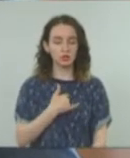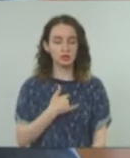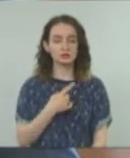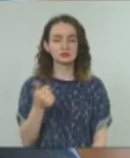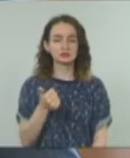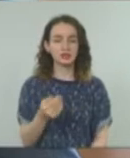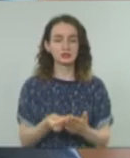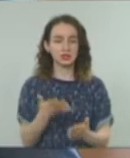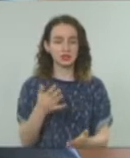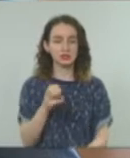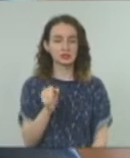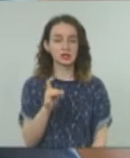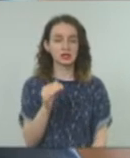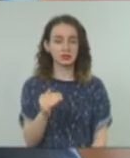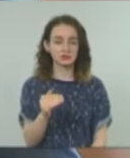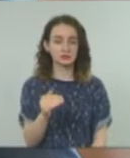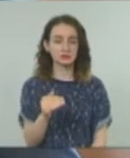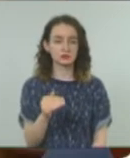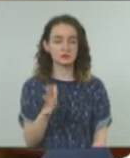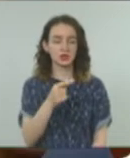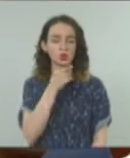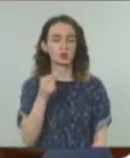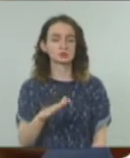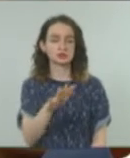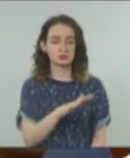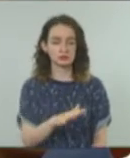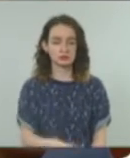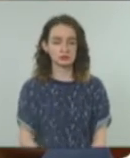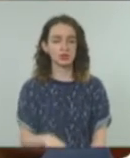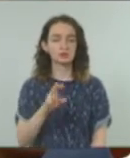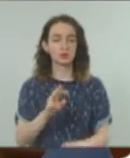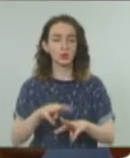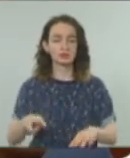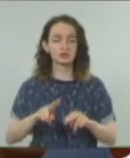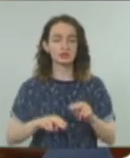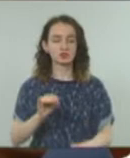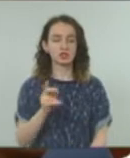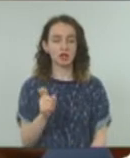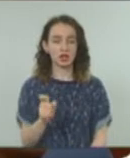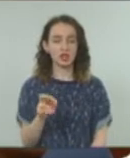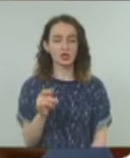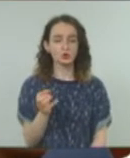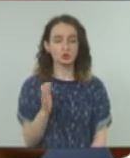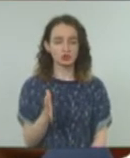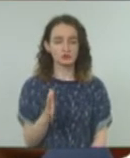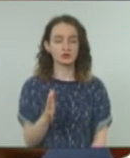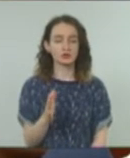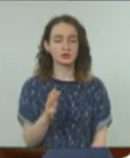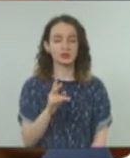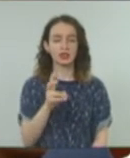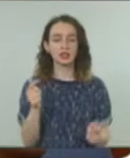самых дорогих энерготарифов в России. Однако здесь министр строительства и ЖКХ Владимир Якушев с застройщиком